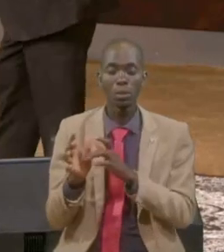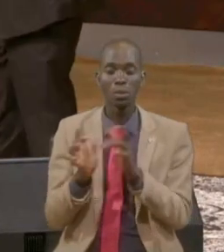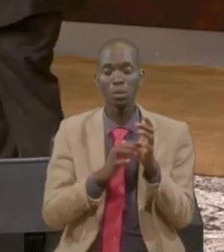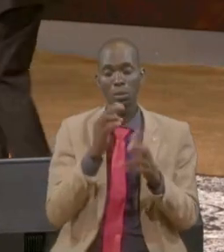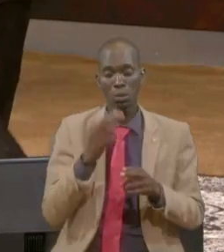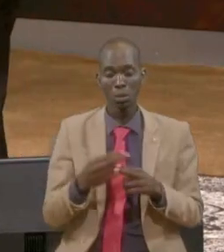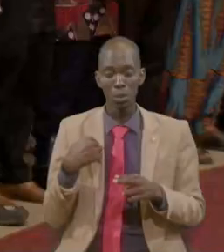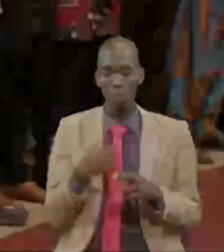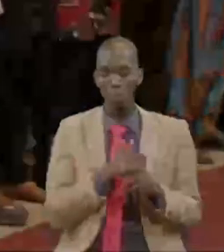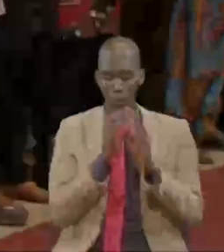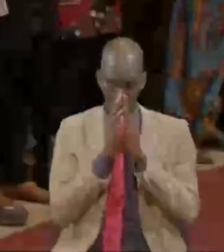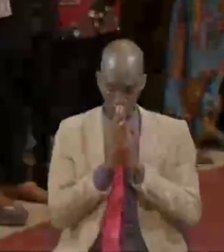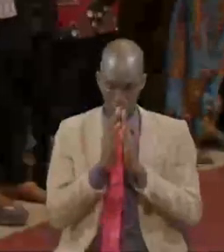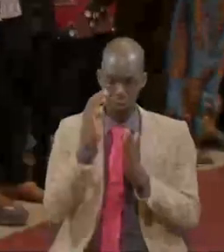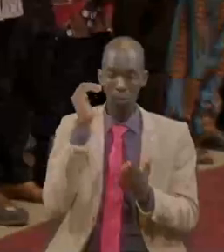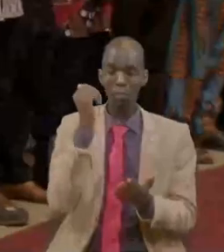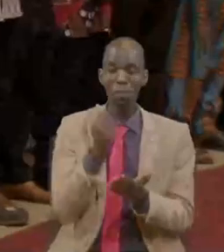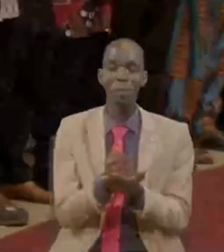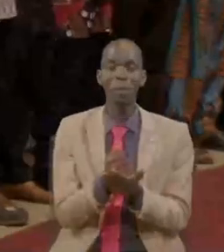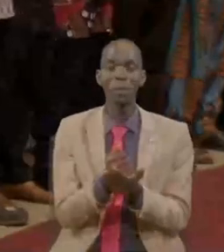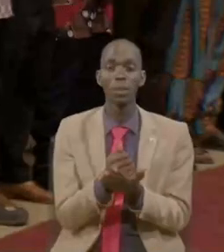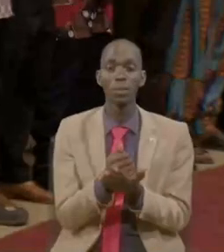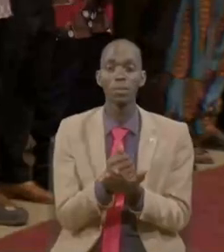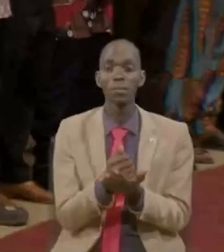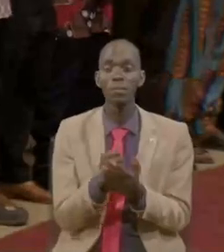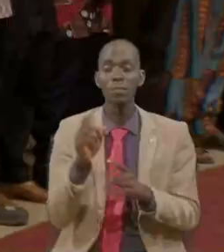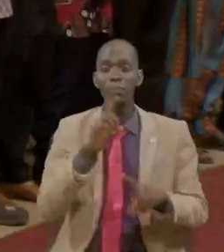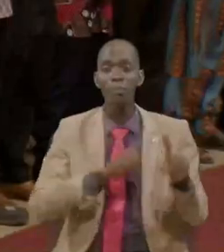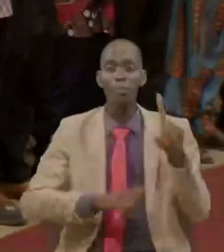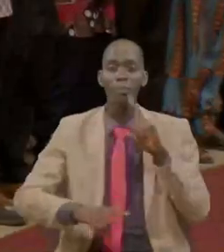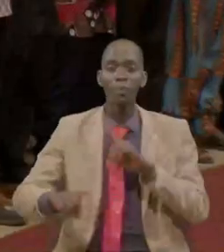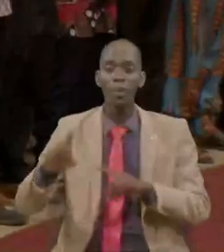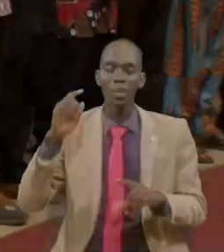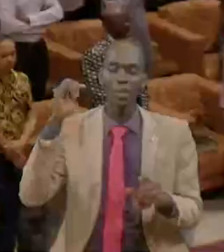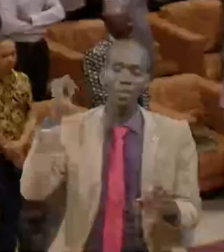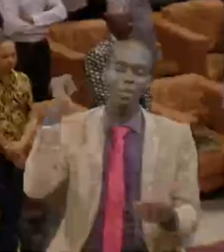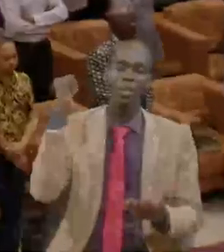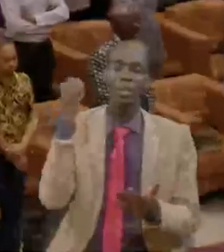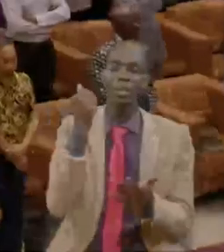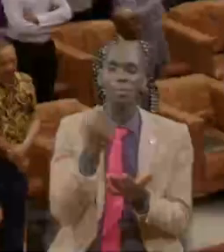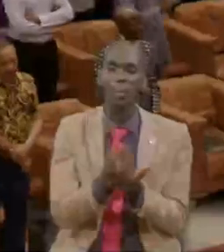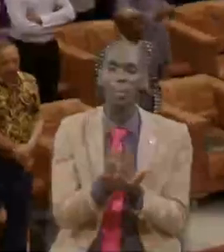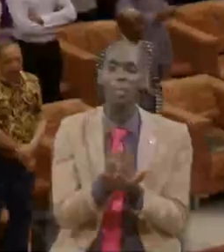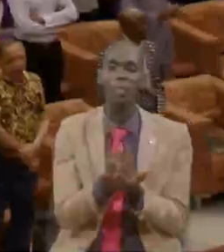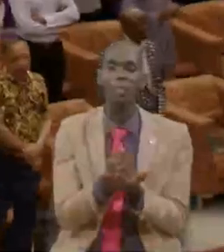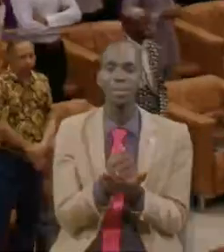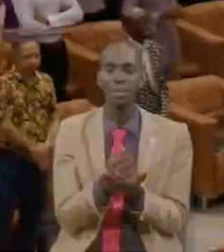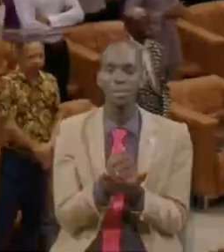nom de Jésus, nous prions. Donne-moi un grand Amen.